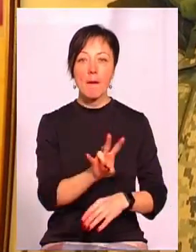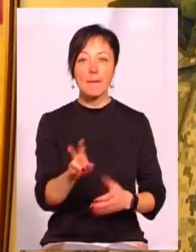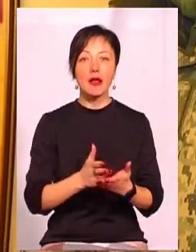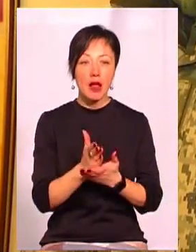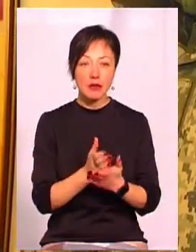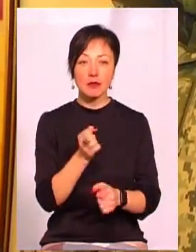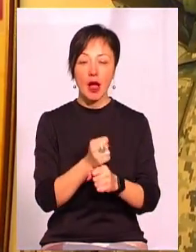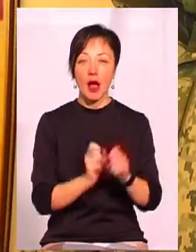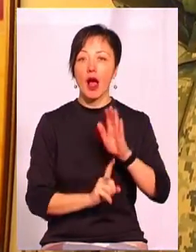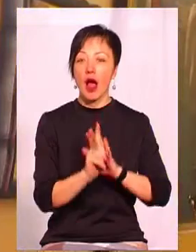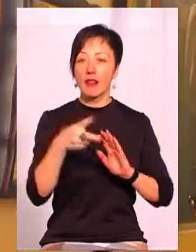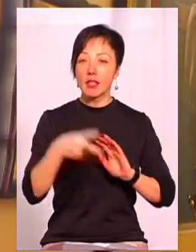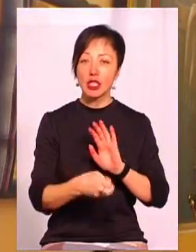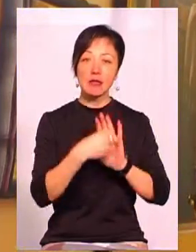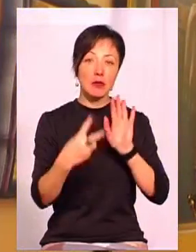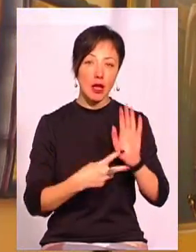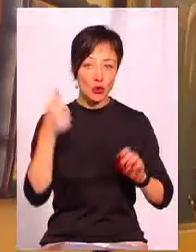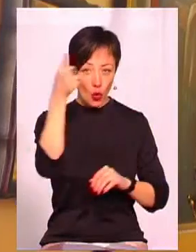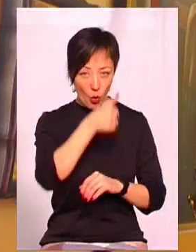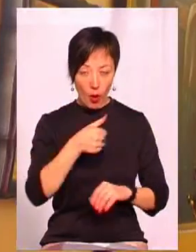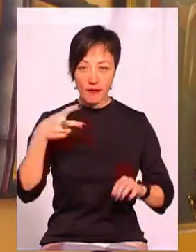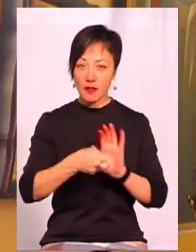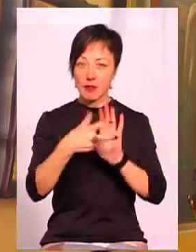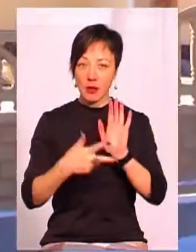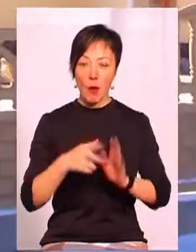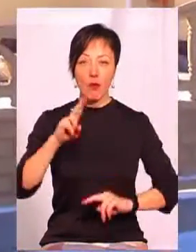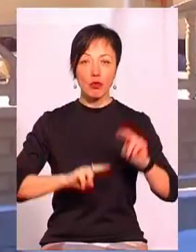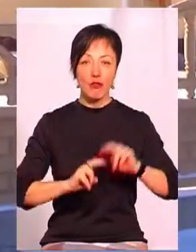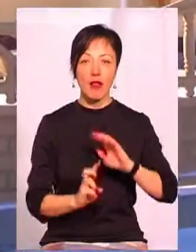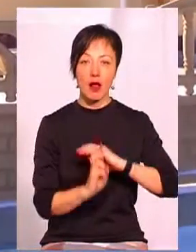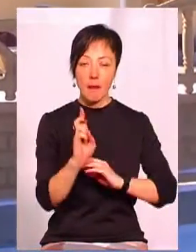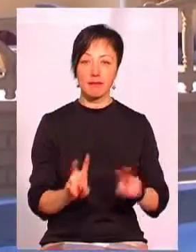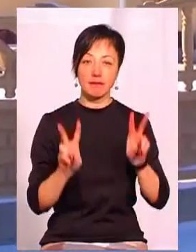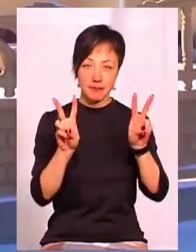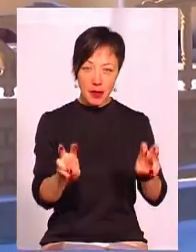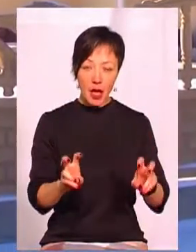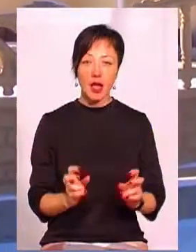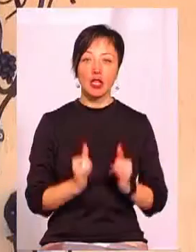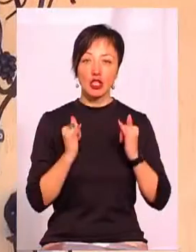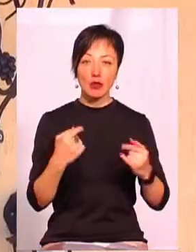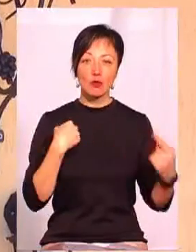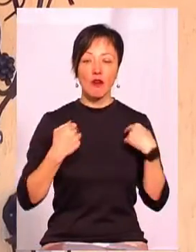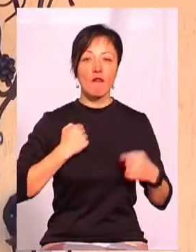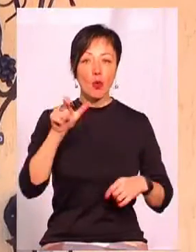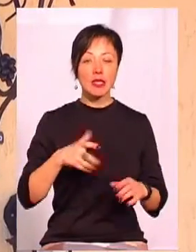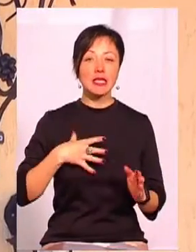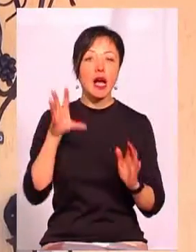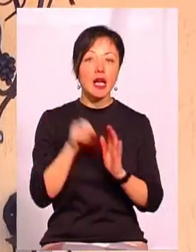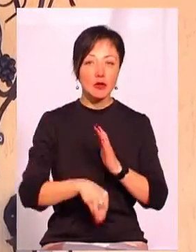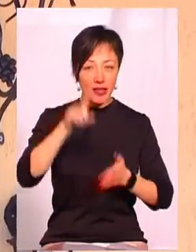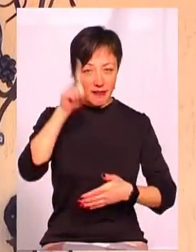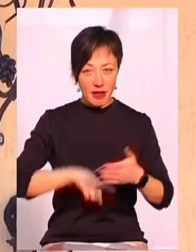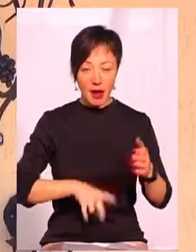частині функціонує з 2017 року. У 18-му побудували храм та назвали на честь мученика-воїна, який загинув за християнську